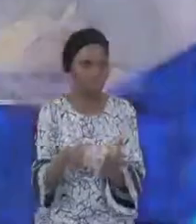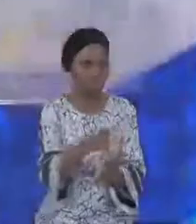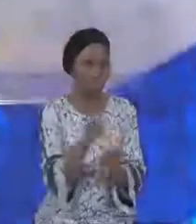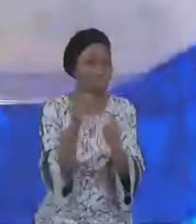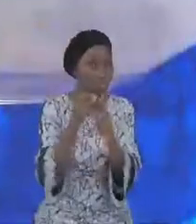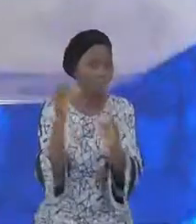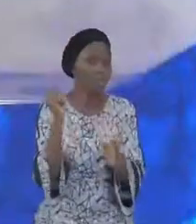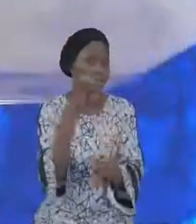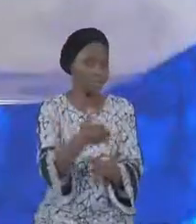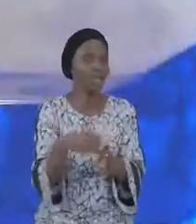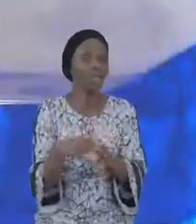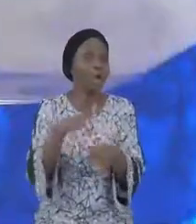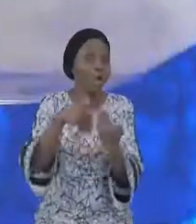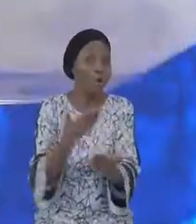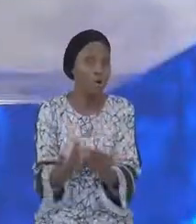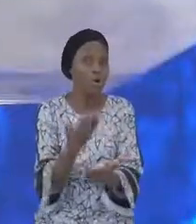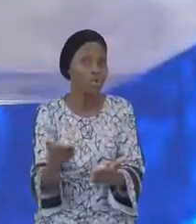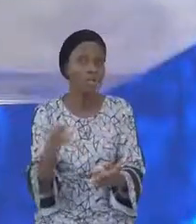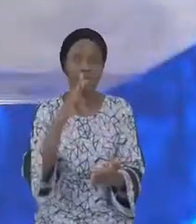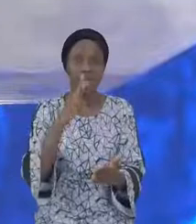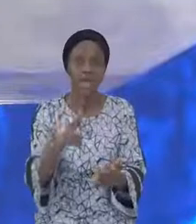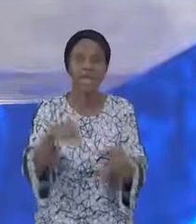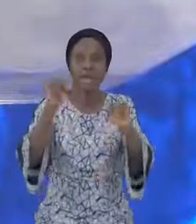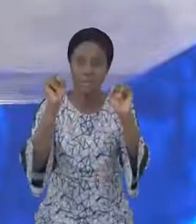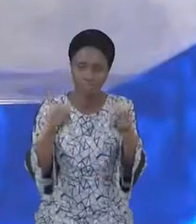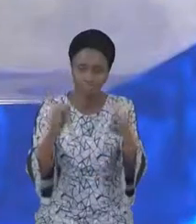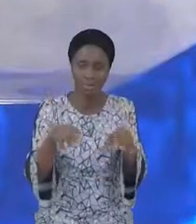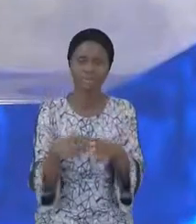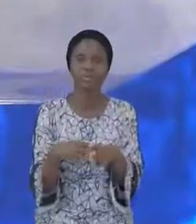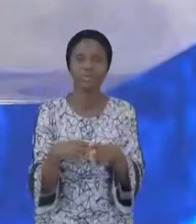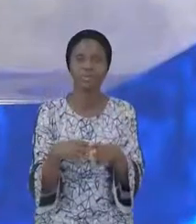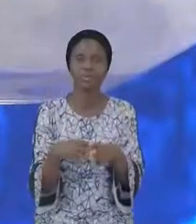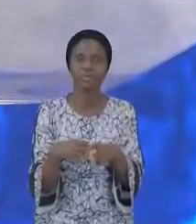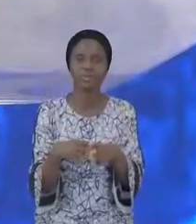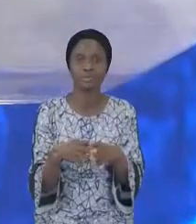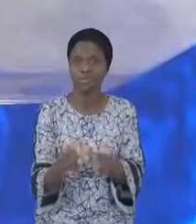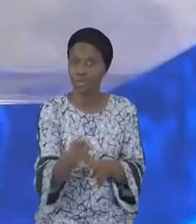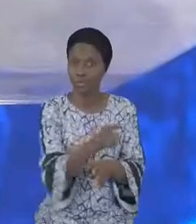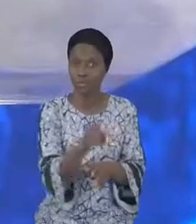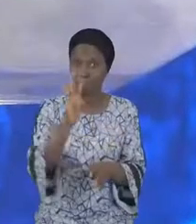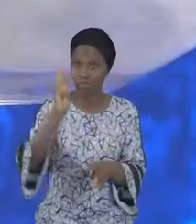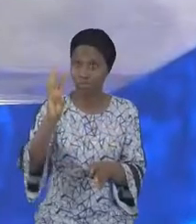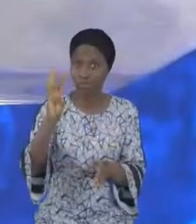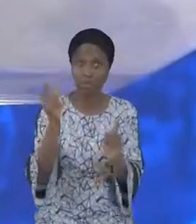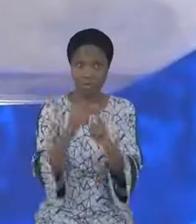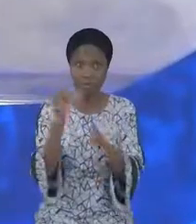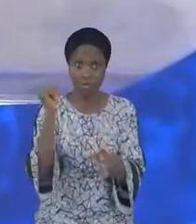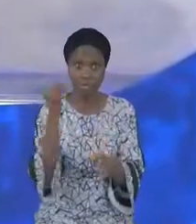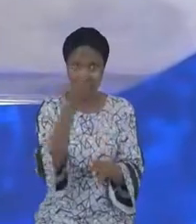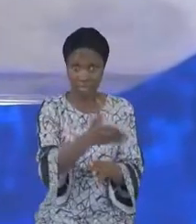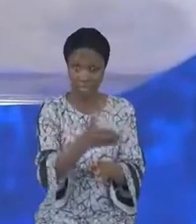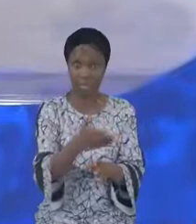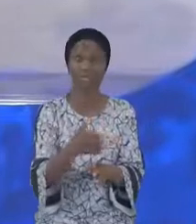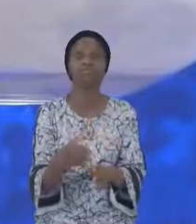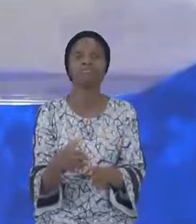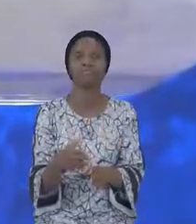Regardez. Remarquez bien ceci là. Soulignez bien ceci. Tout est possible à Dieu. Tout est possible à Dieu.